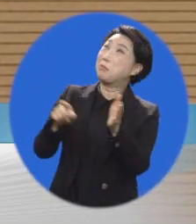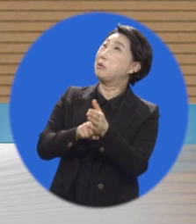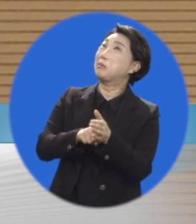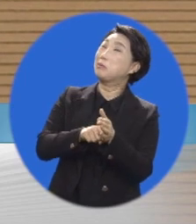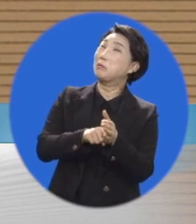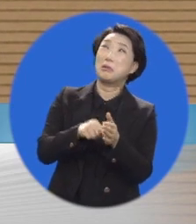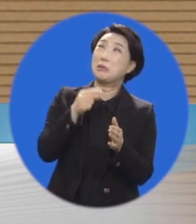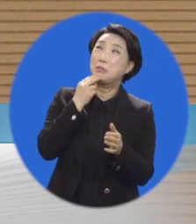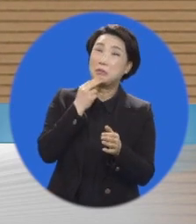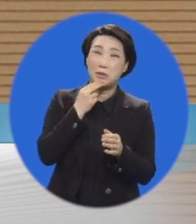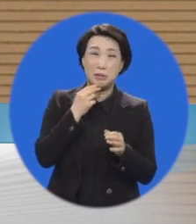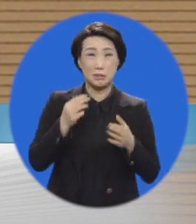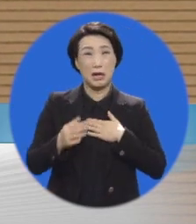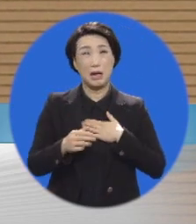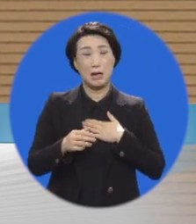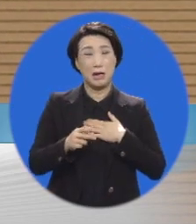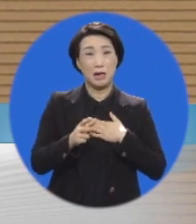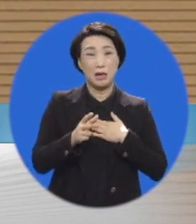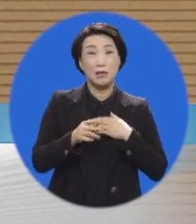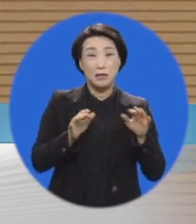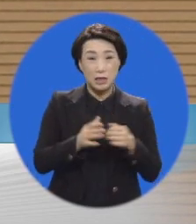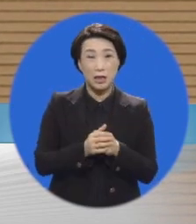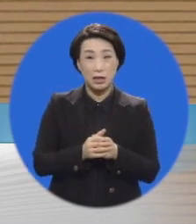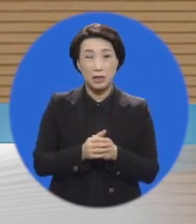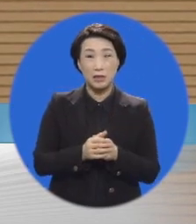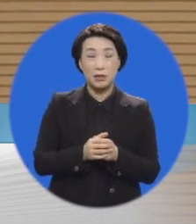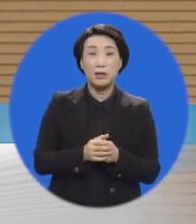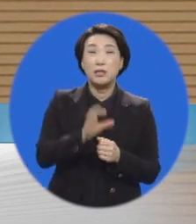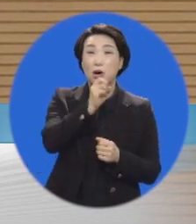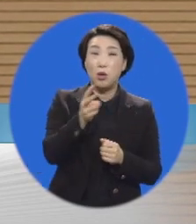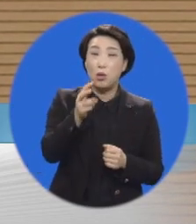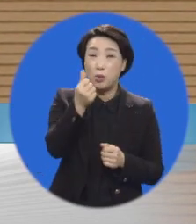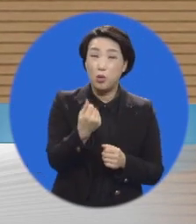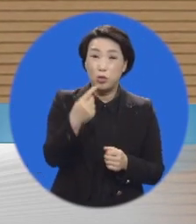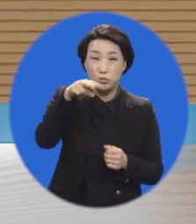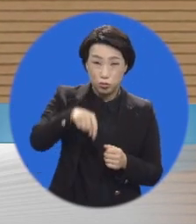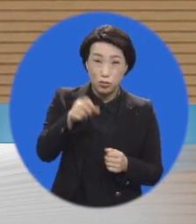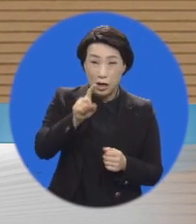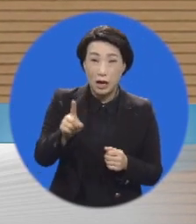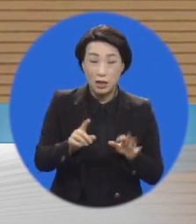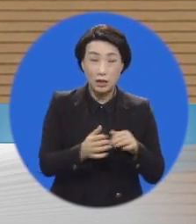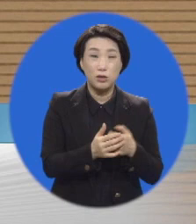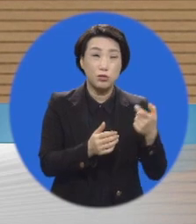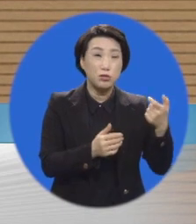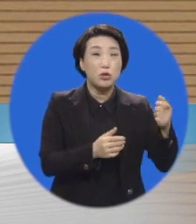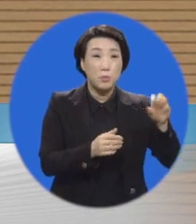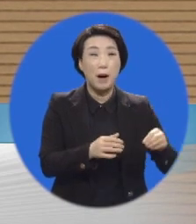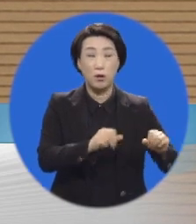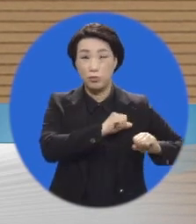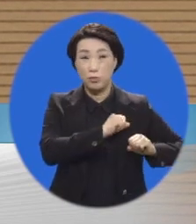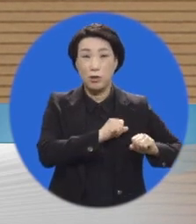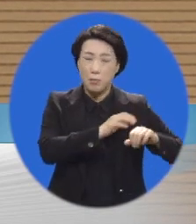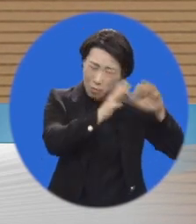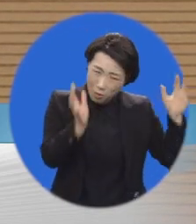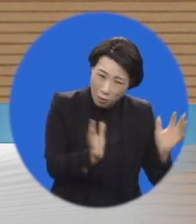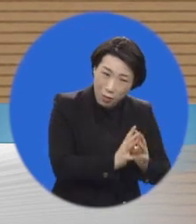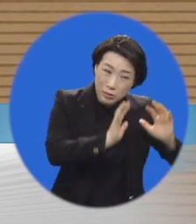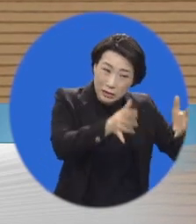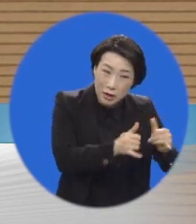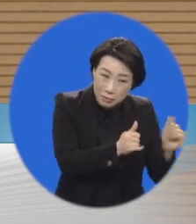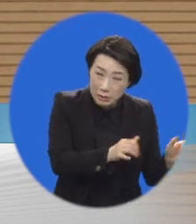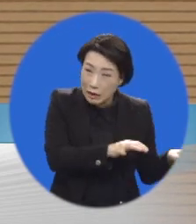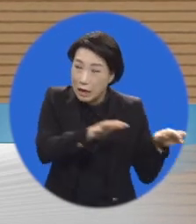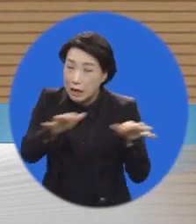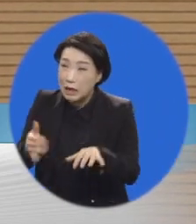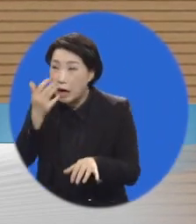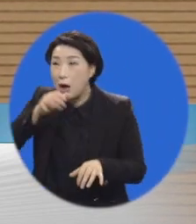저는 여호수아로서 이 군대를 이 많은 60만 대군을 이끌고 가나안 복지에